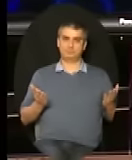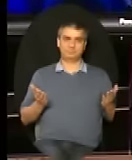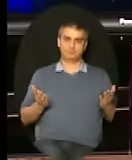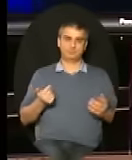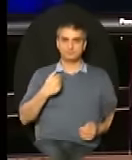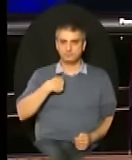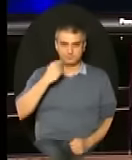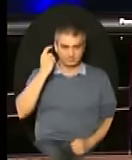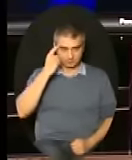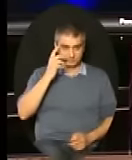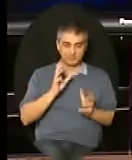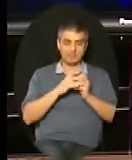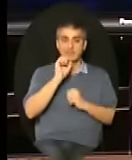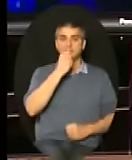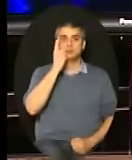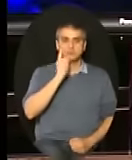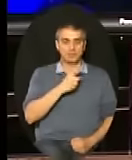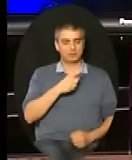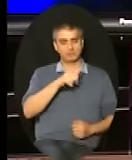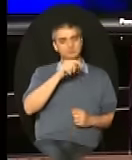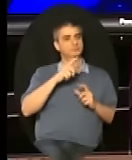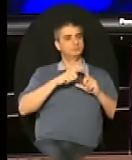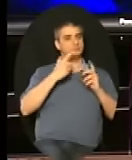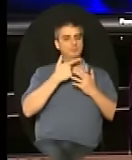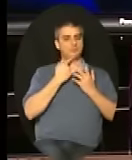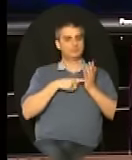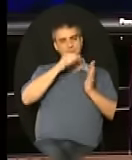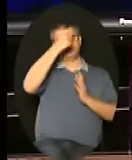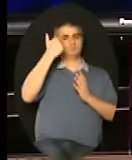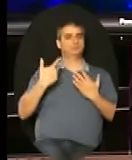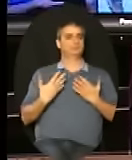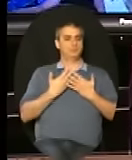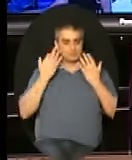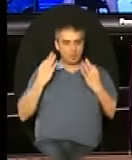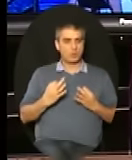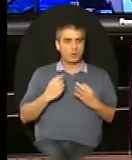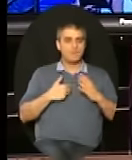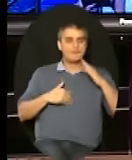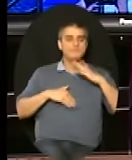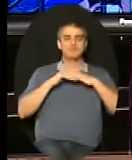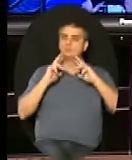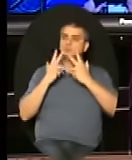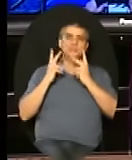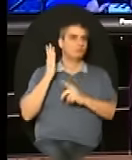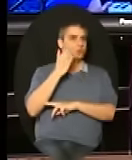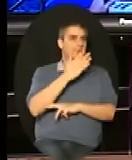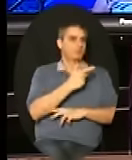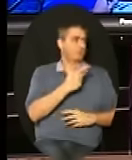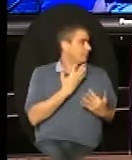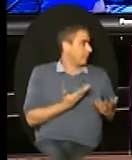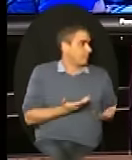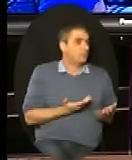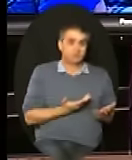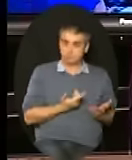אני חושבת שהמחנה הציוני צריך למתג את עצמו. צריך להגיע למקסימום של ציבורים. מתי זה צריך יקרה?